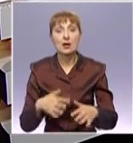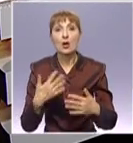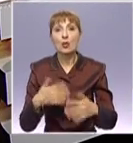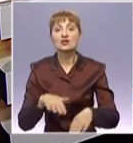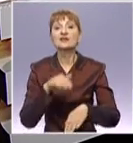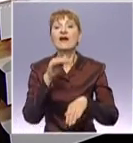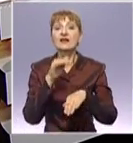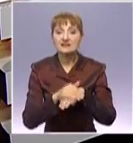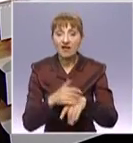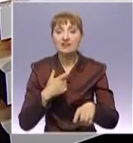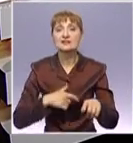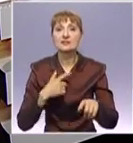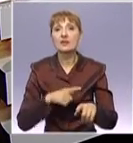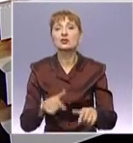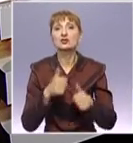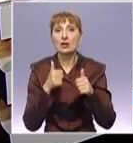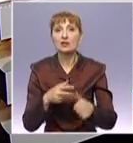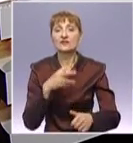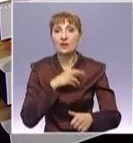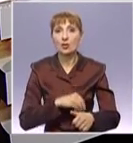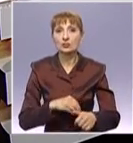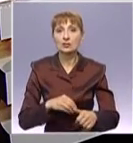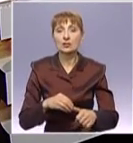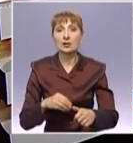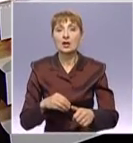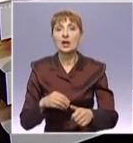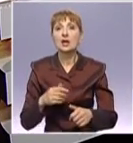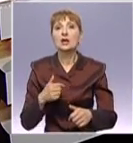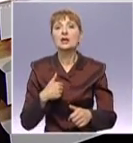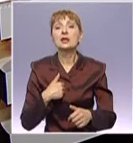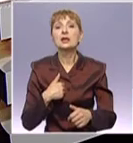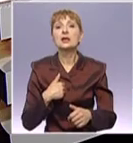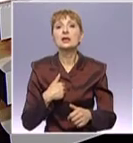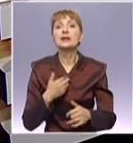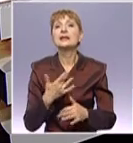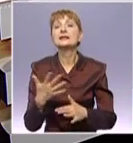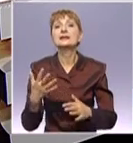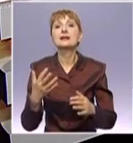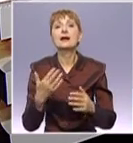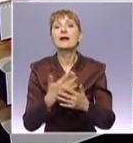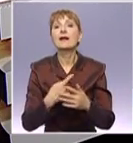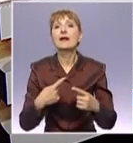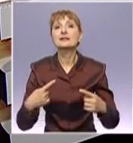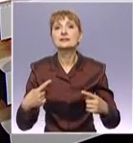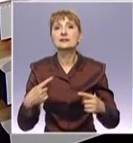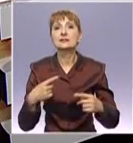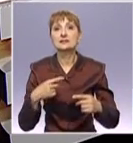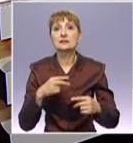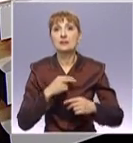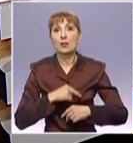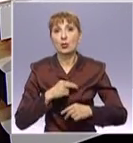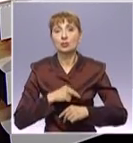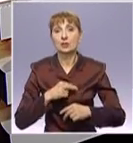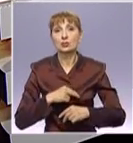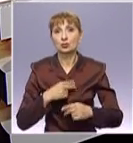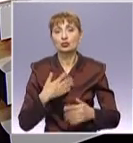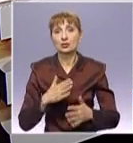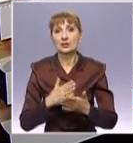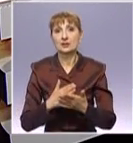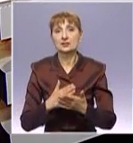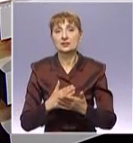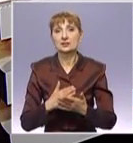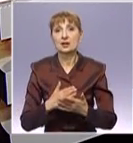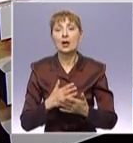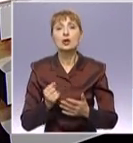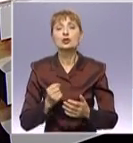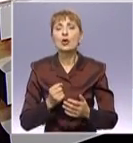себя. Опыт на образец все получил, внедрил, несколько десятков объектов работает, люди экономят, но на широкой